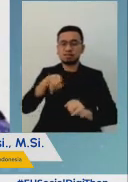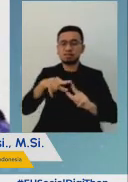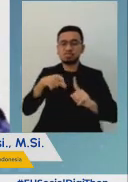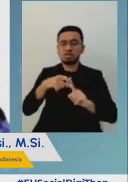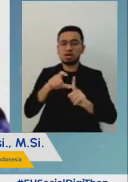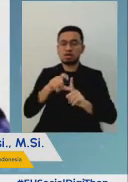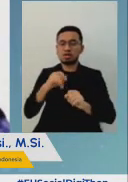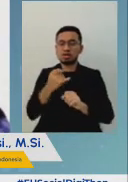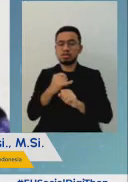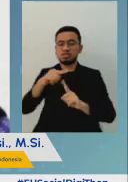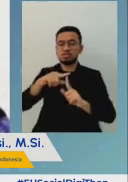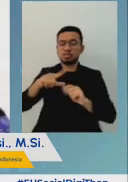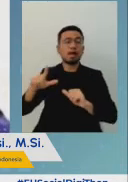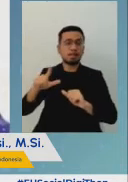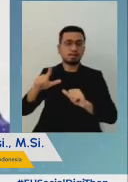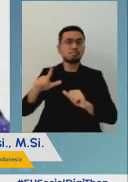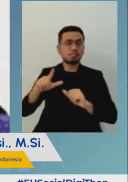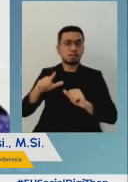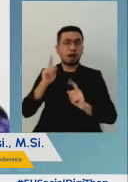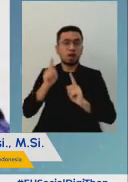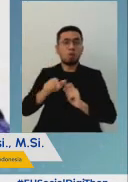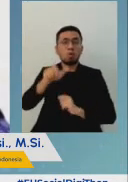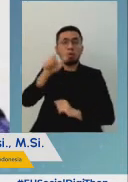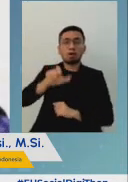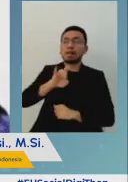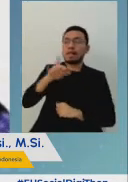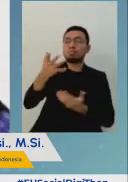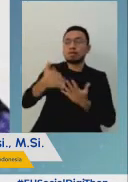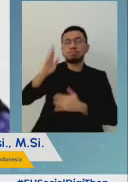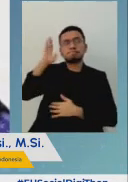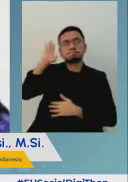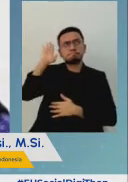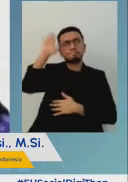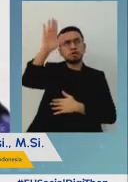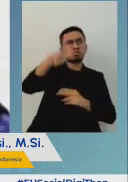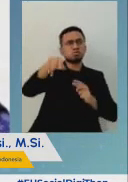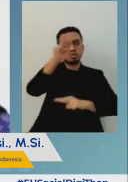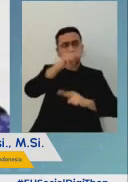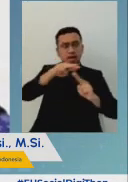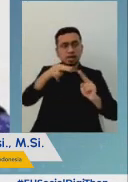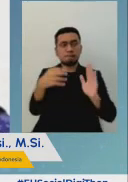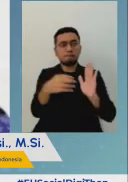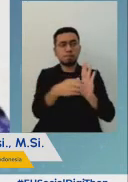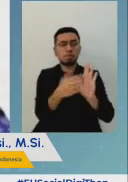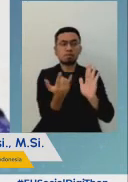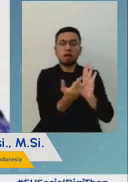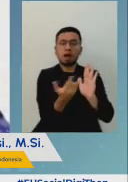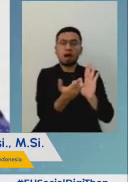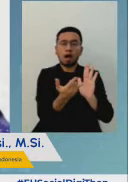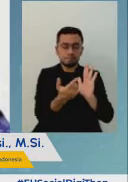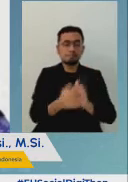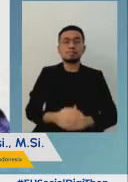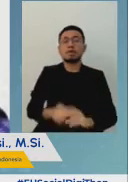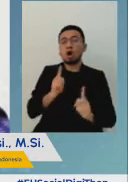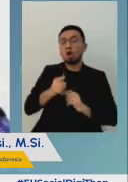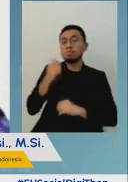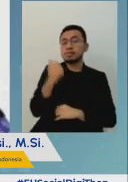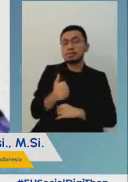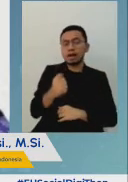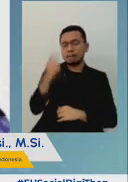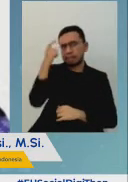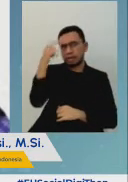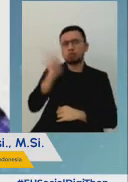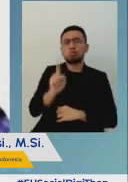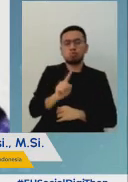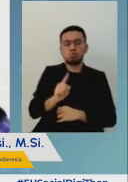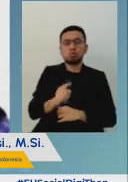lain, kemungkinan akan ditemukan itu. Gitu. Jadi tadi itu, mendingan memang kita berpikir sebelum kita memposting